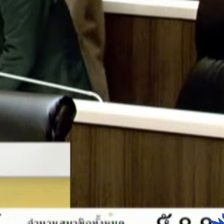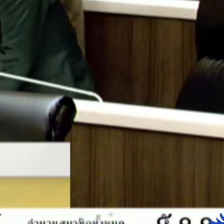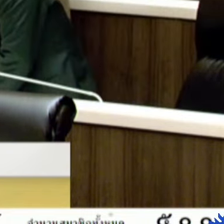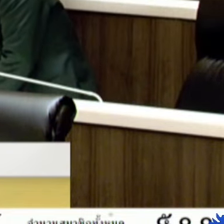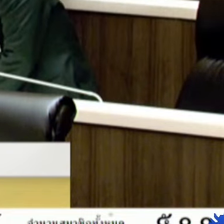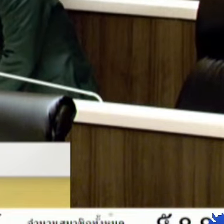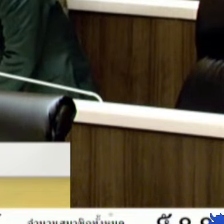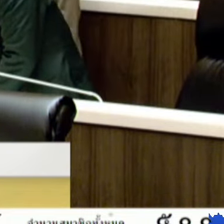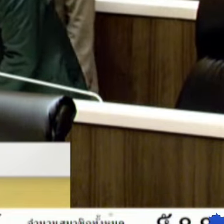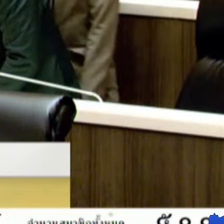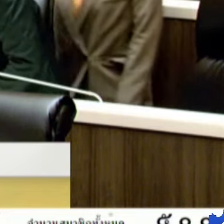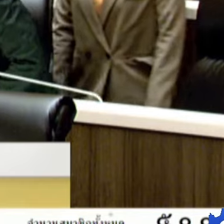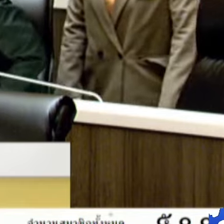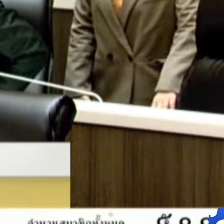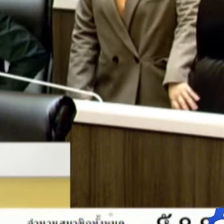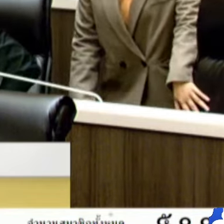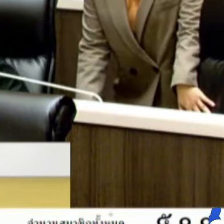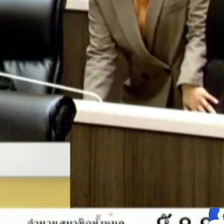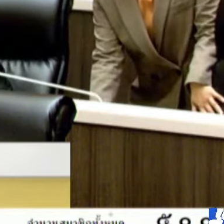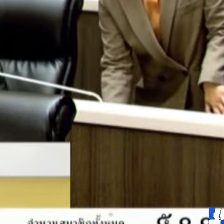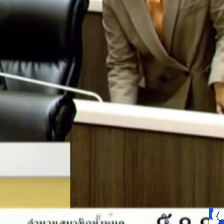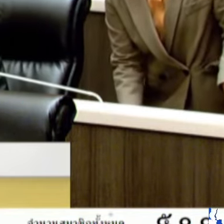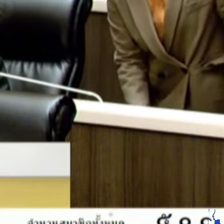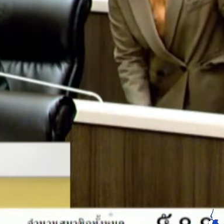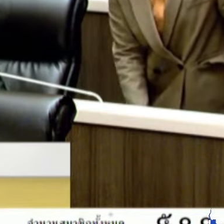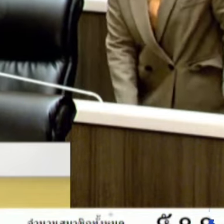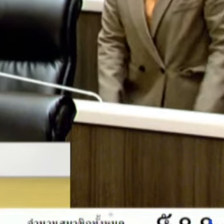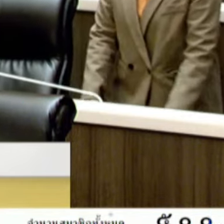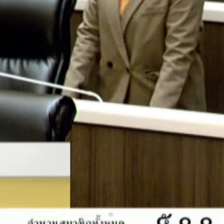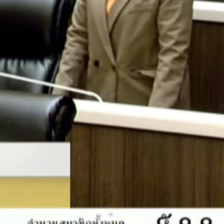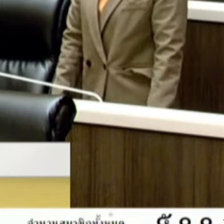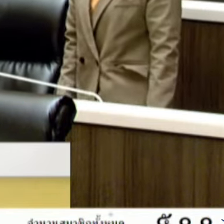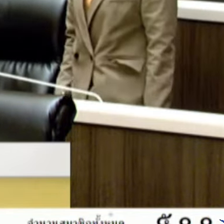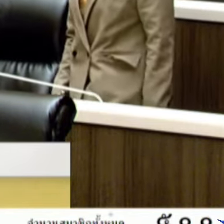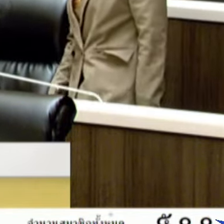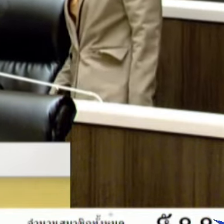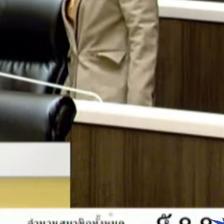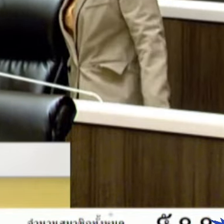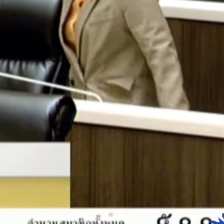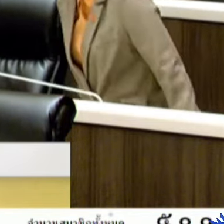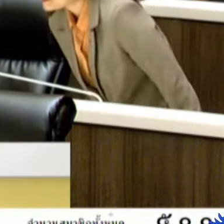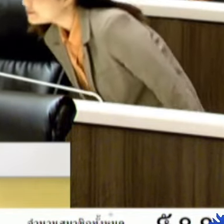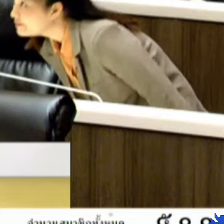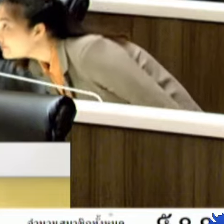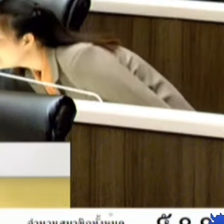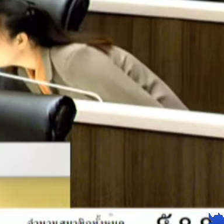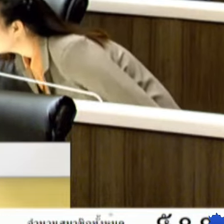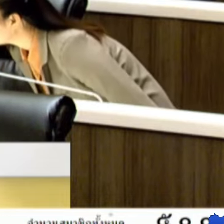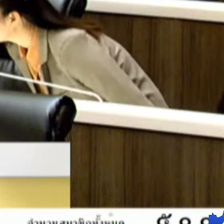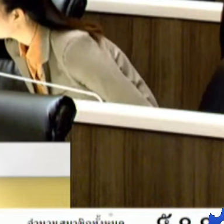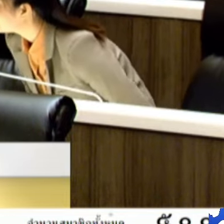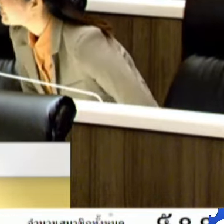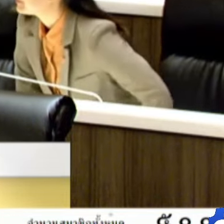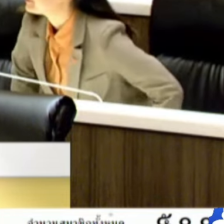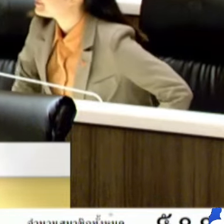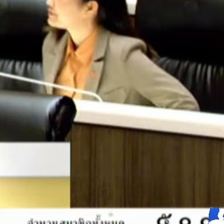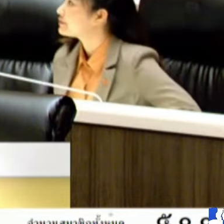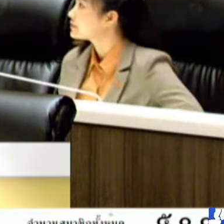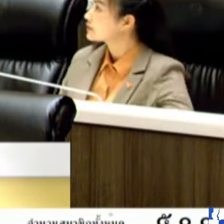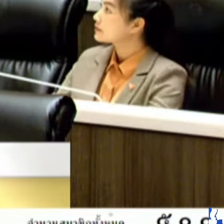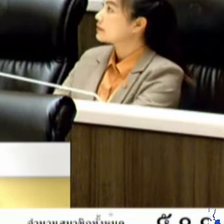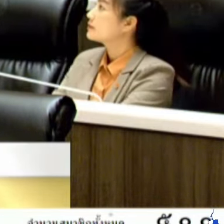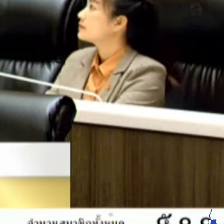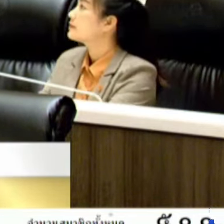ทัพแล้วต้องถามก่อนครับว่าการดำรงอยู่ของกองทัพนั้นมีวัตถุประสงค์เพื่อความมั่นคงของประเทศและประชา